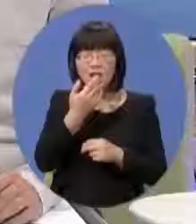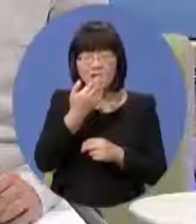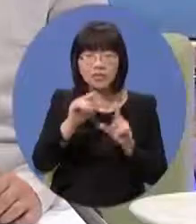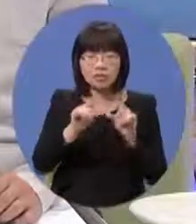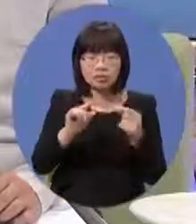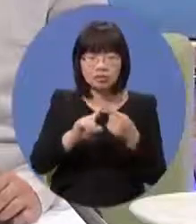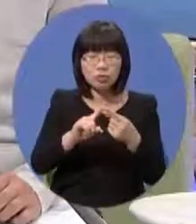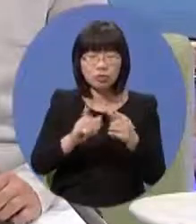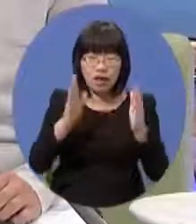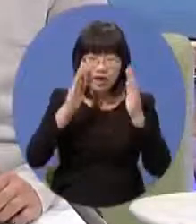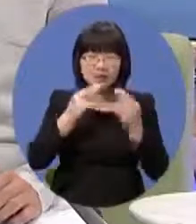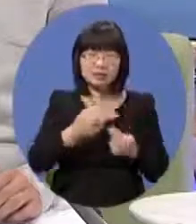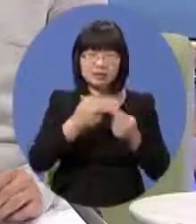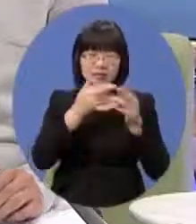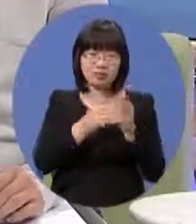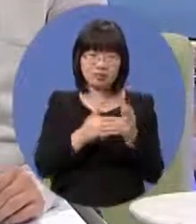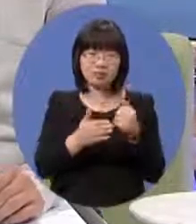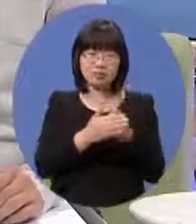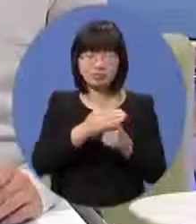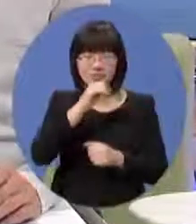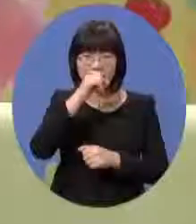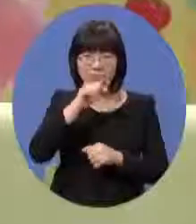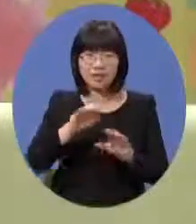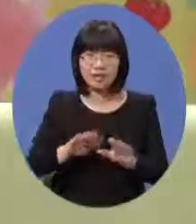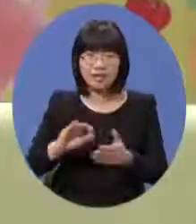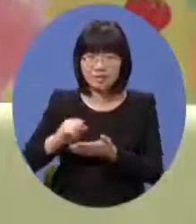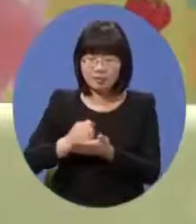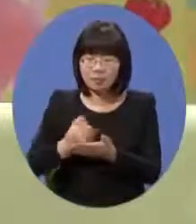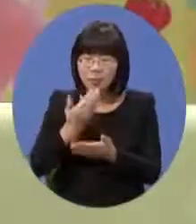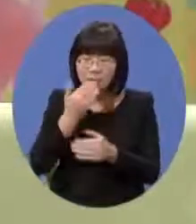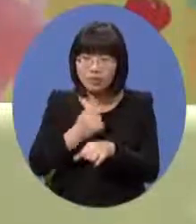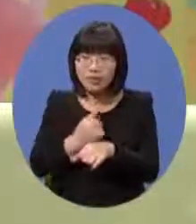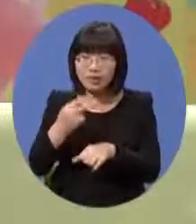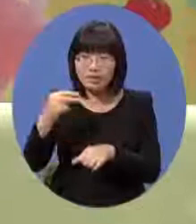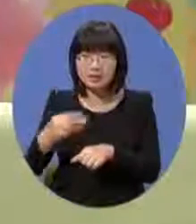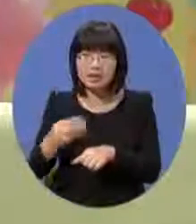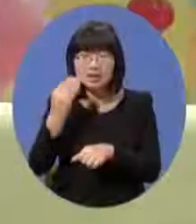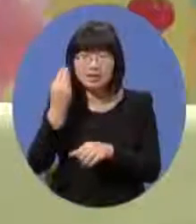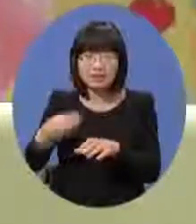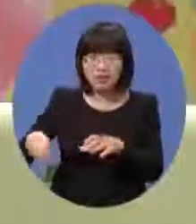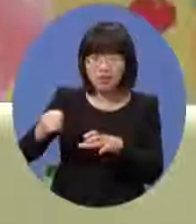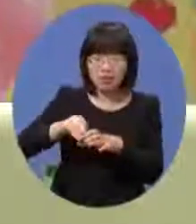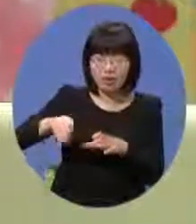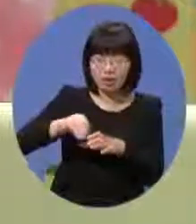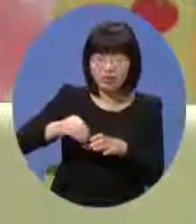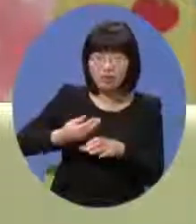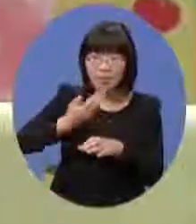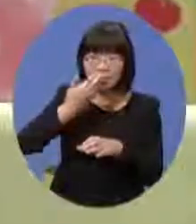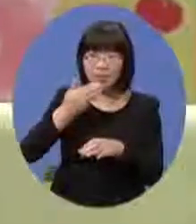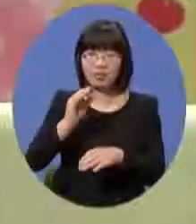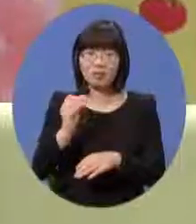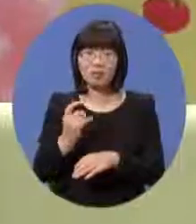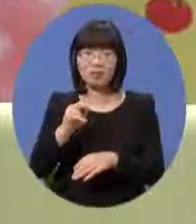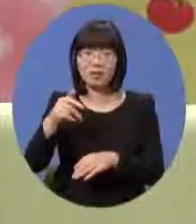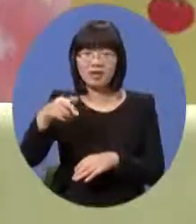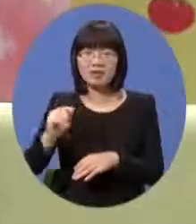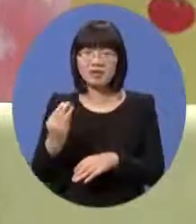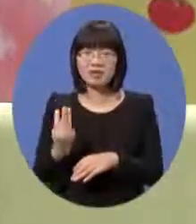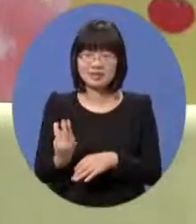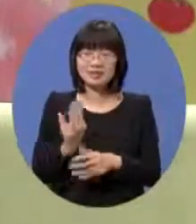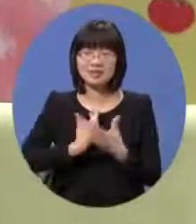뇌에서. 네, 그러니까 그게 좋아지는 겁니다. 그리고 그 밥 비벼먹을 때 들기름 좀 쳐서 먹으면 오메가3도 그렇죠. 섭취하고. 네. 그렇죠.